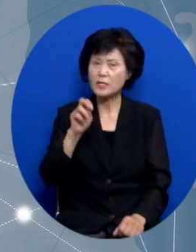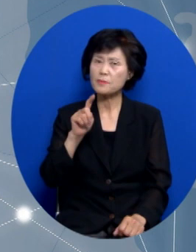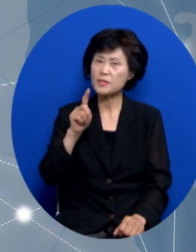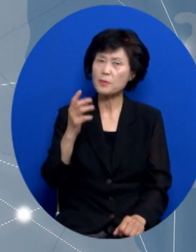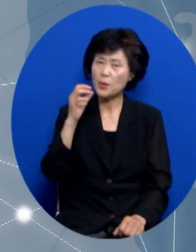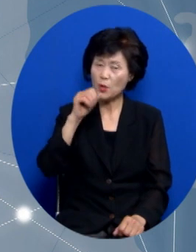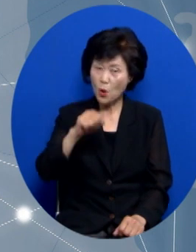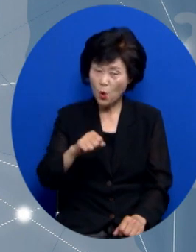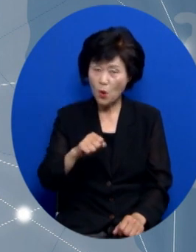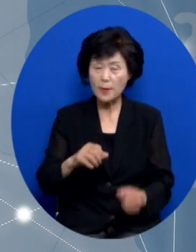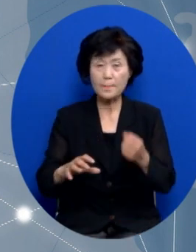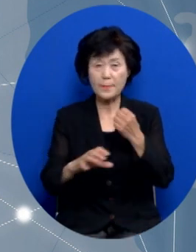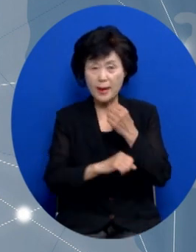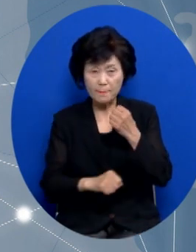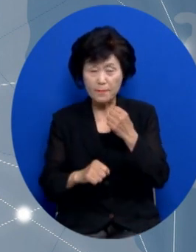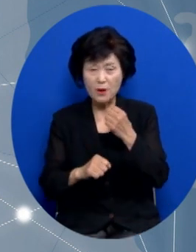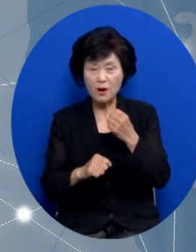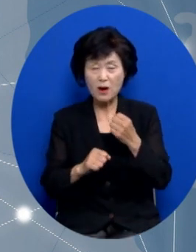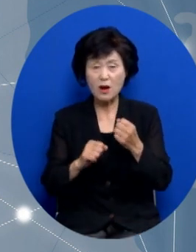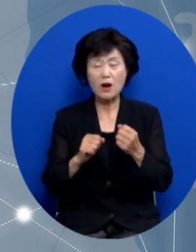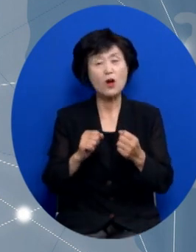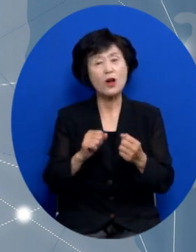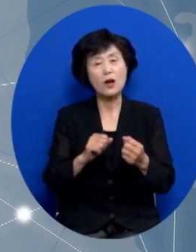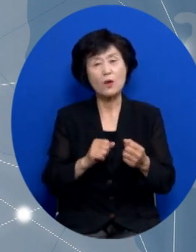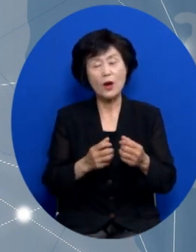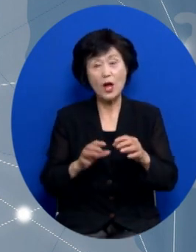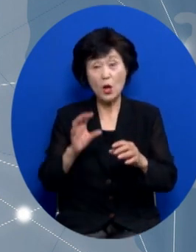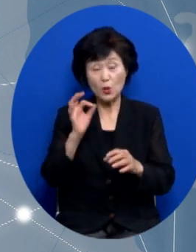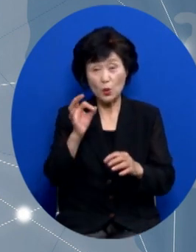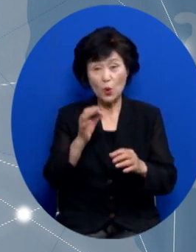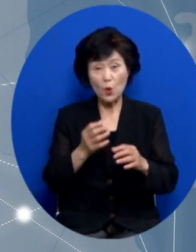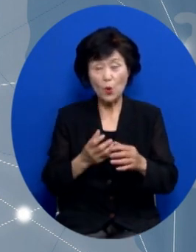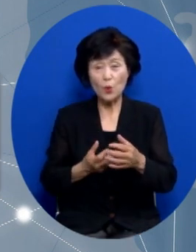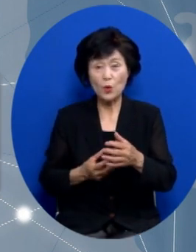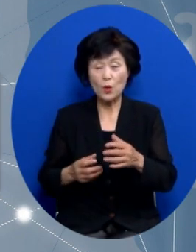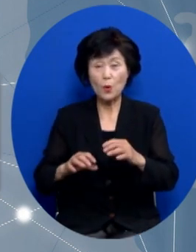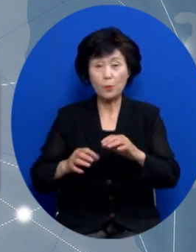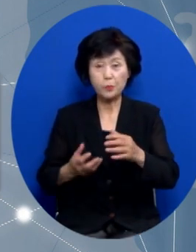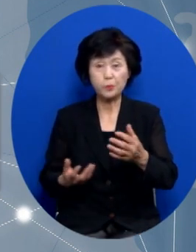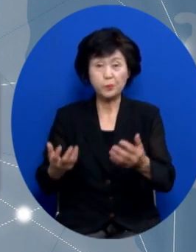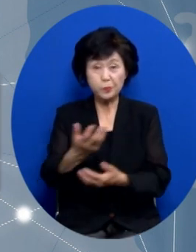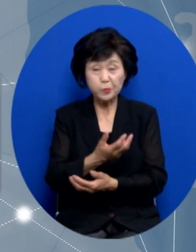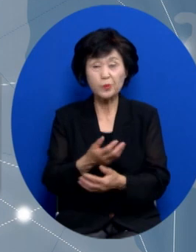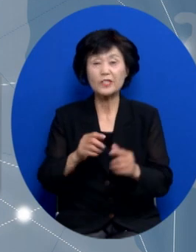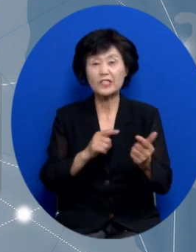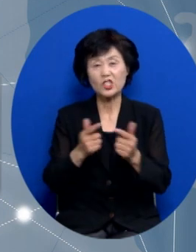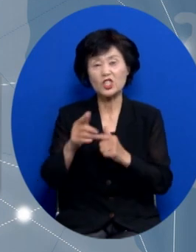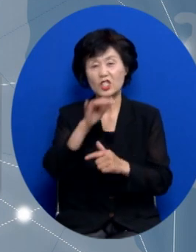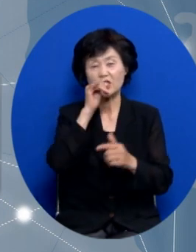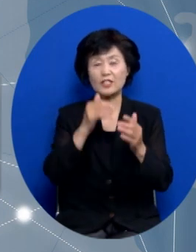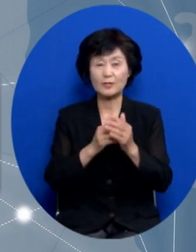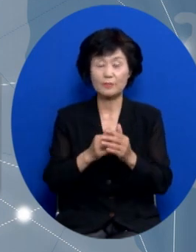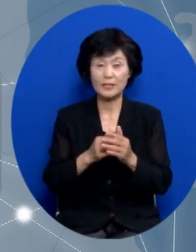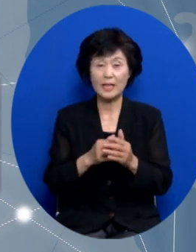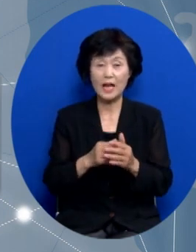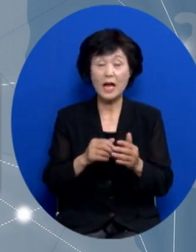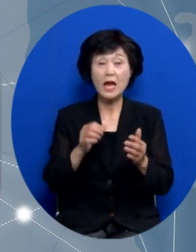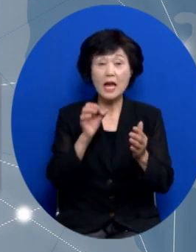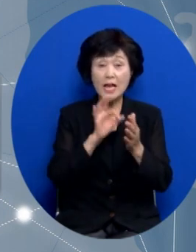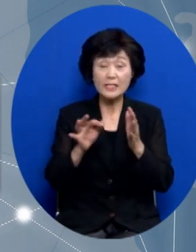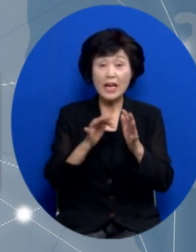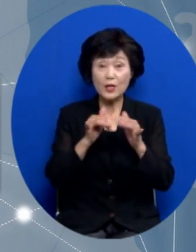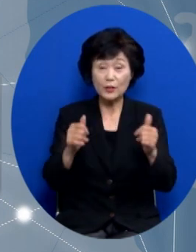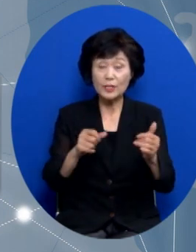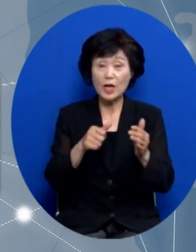규모의 자금 착복과 돈 세탁 정황이 드러난 것으로 알려졌습니다. 호주의 4월 소비자 물가가